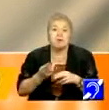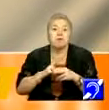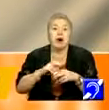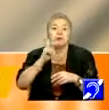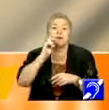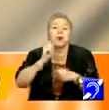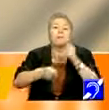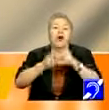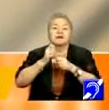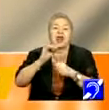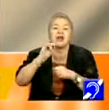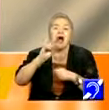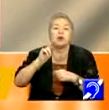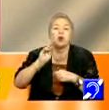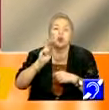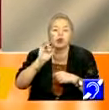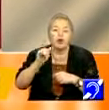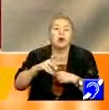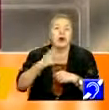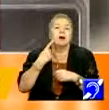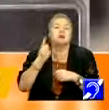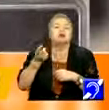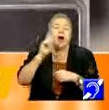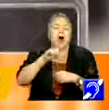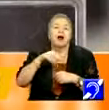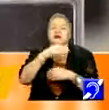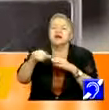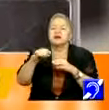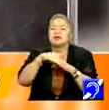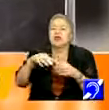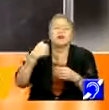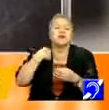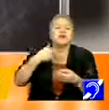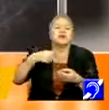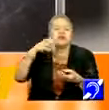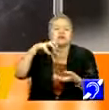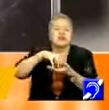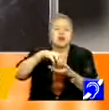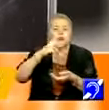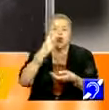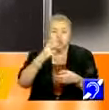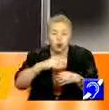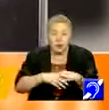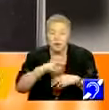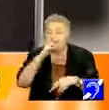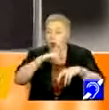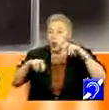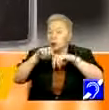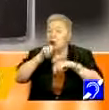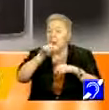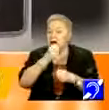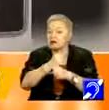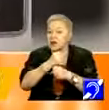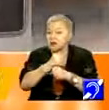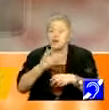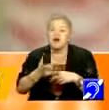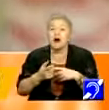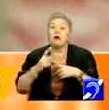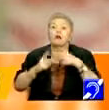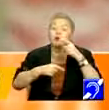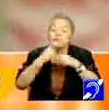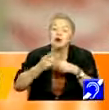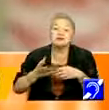Pieței Iancului, strada Mătăsar și alte câteva străzi adiacente. Sunt aceste percheziții care vor fi urmate, evident, de